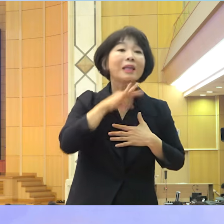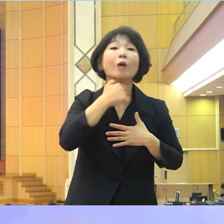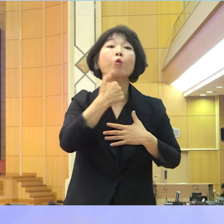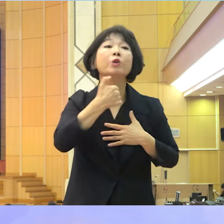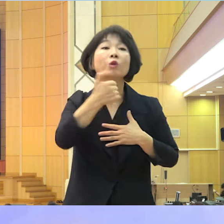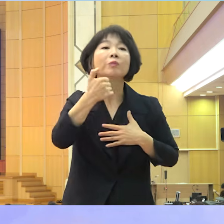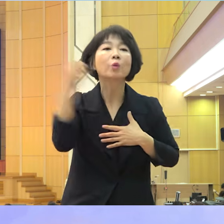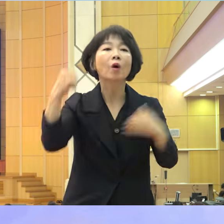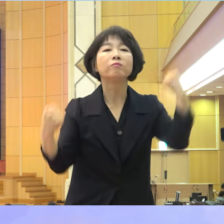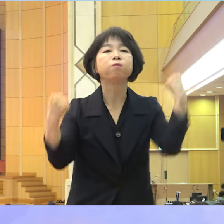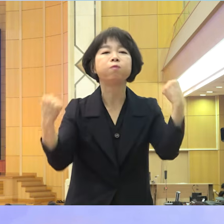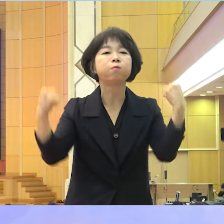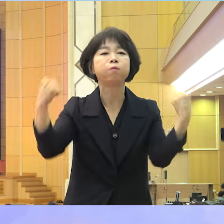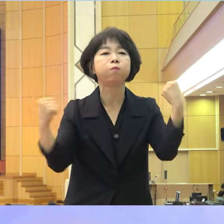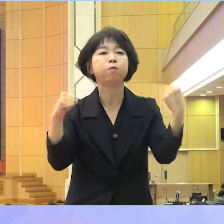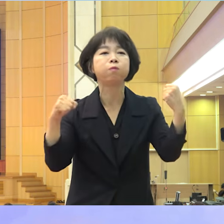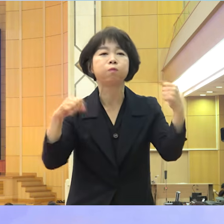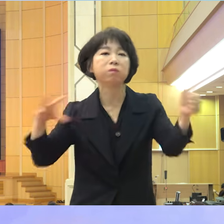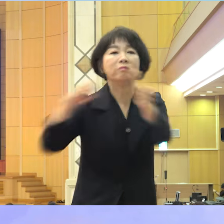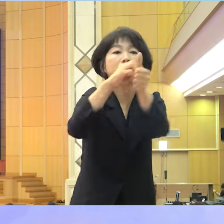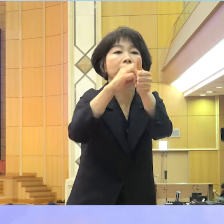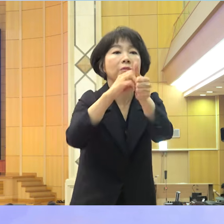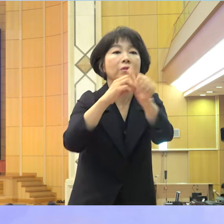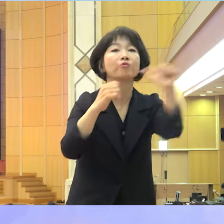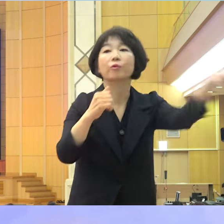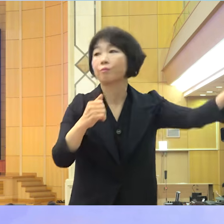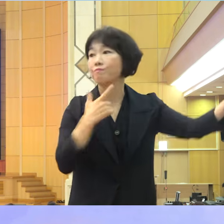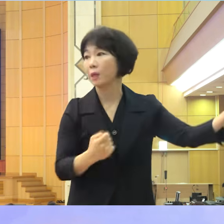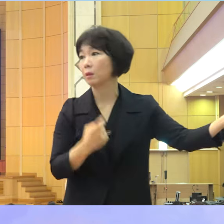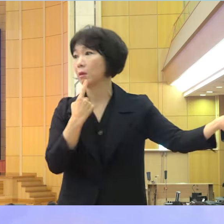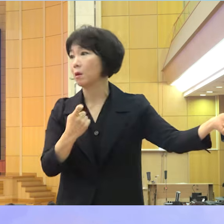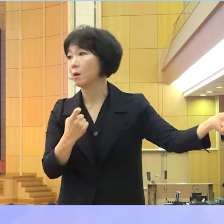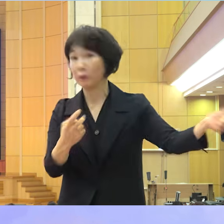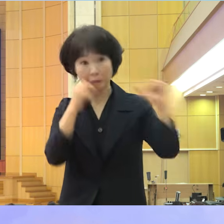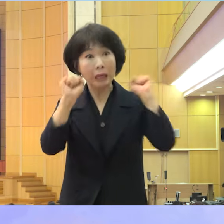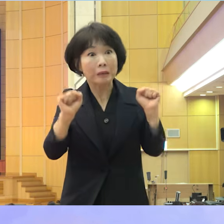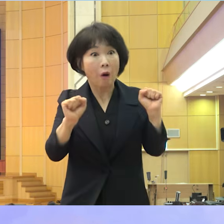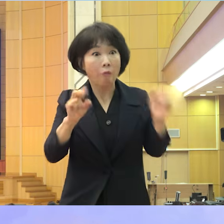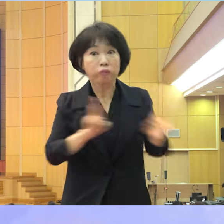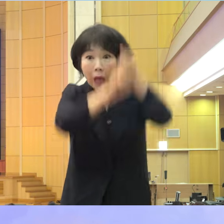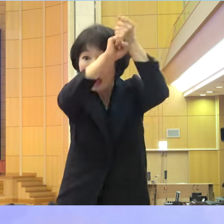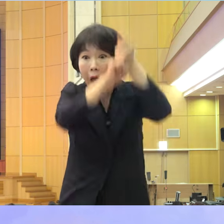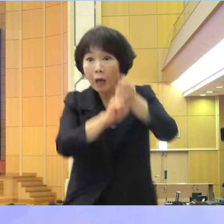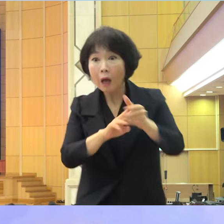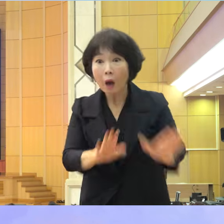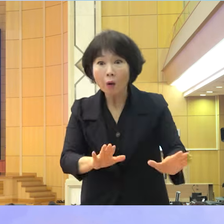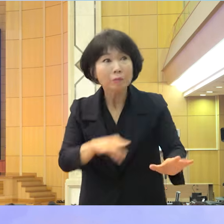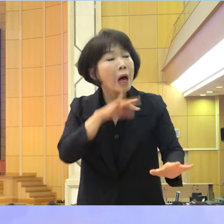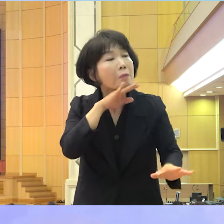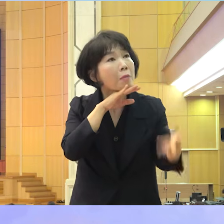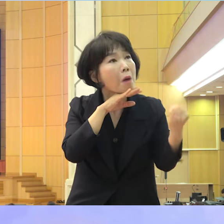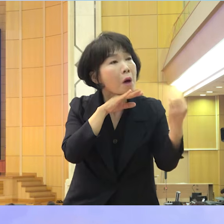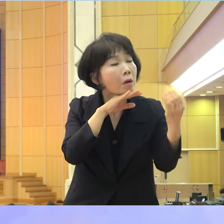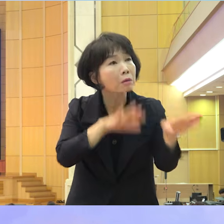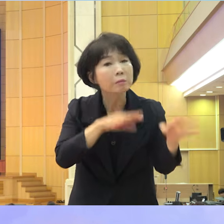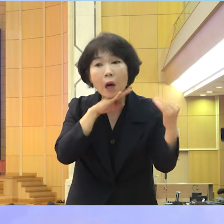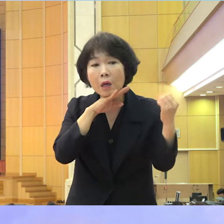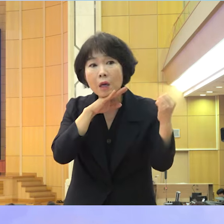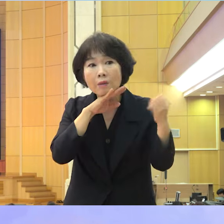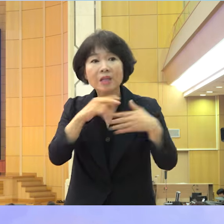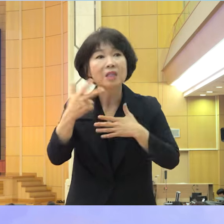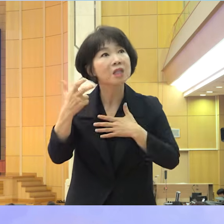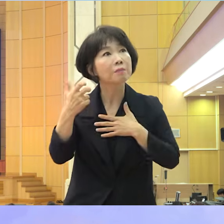죽었다고 했습니다. 근데 참 기적으로 살았어요. 지금 올해가 아마 그분이 52년생으로 알고 있는데